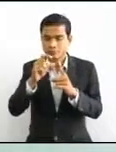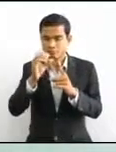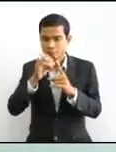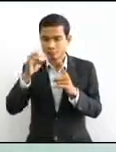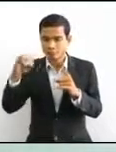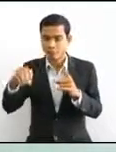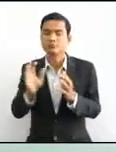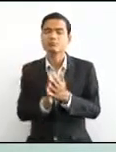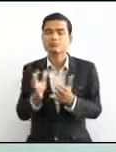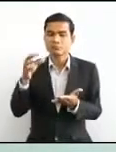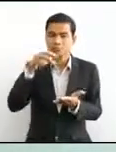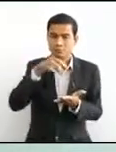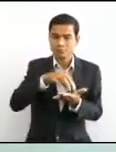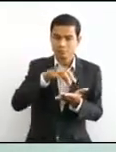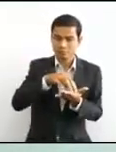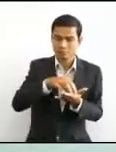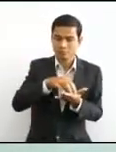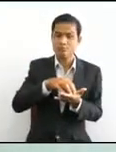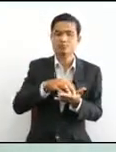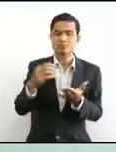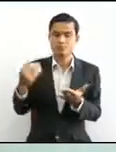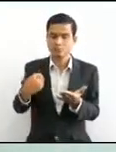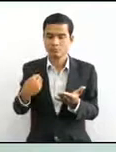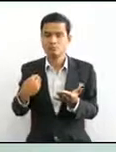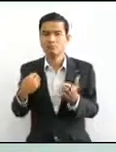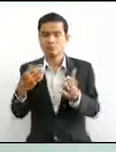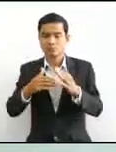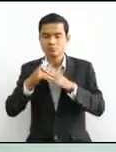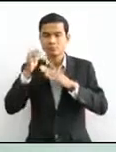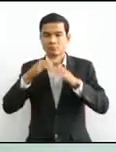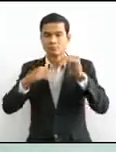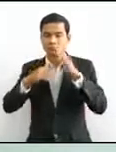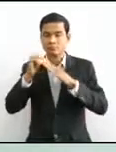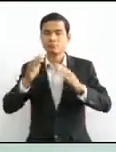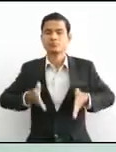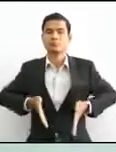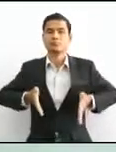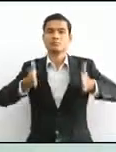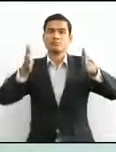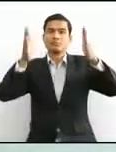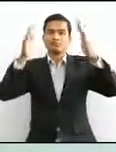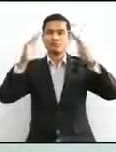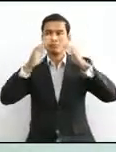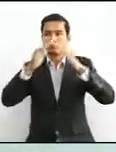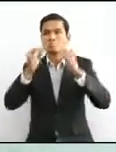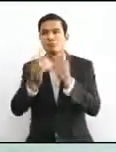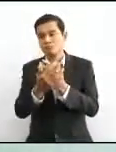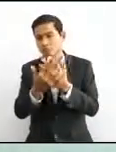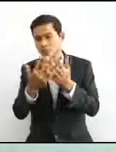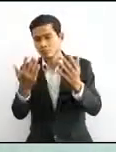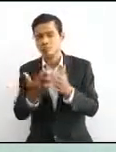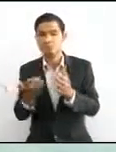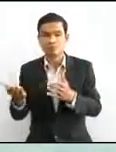ná. Tê krong phnom bình, mến, xóm nòng. Cô bố chía, chỉ tràn. Chà,